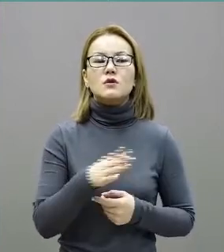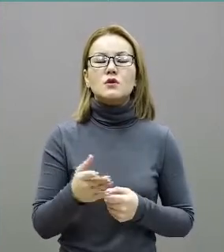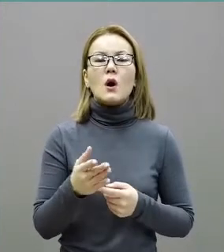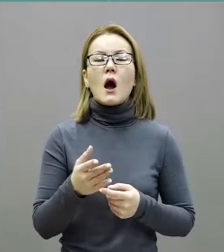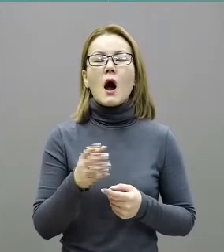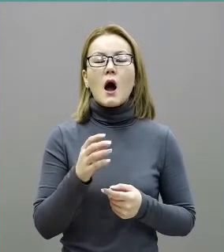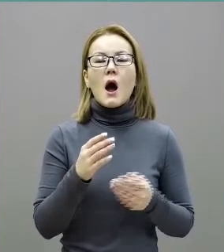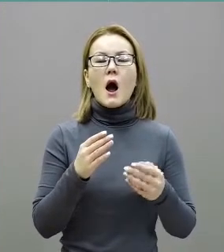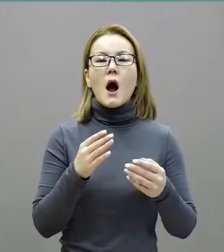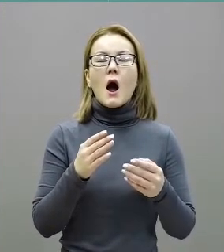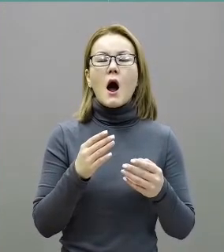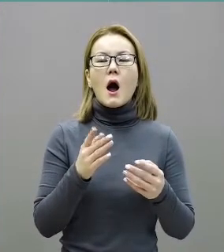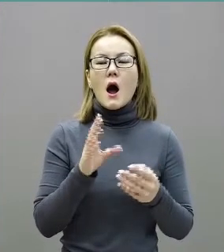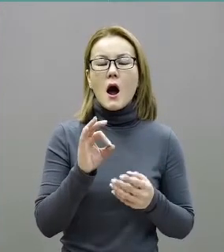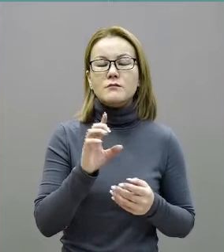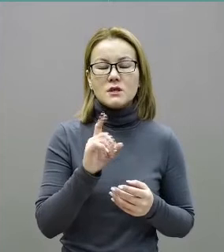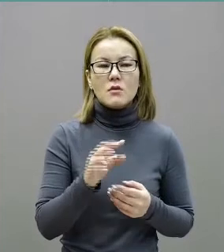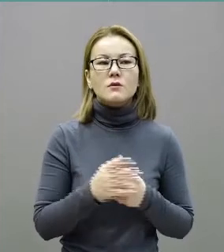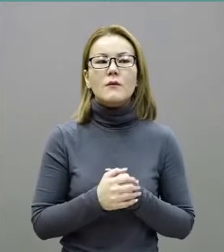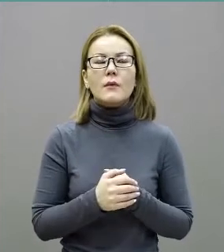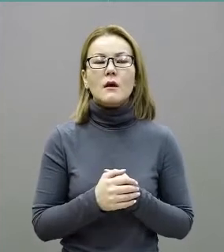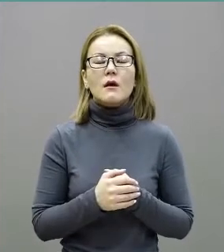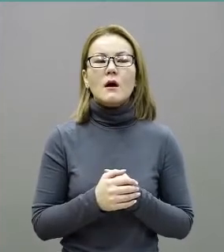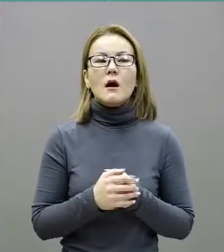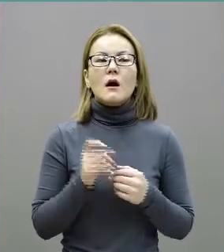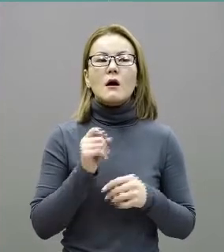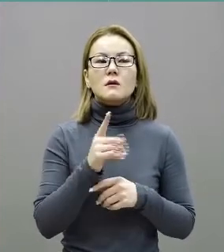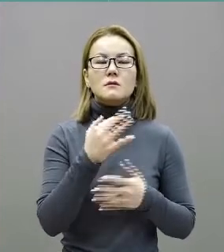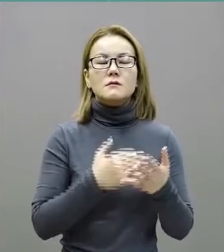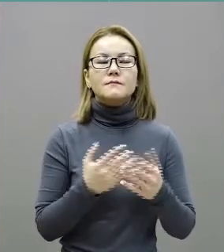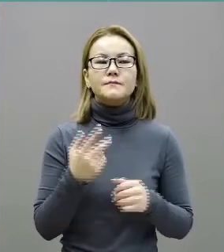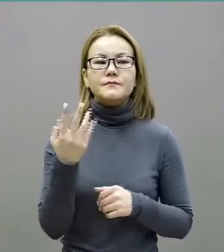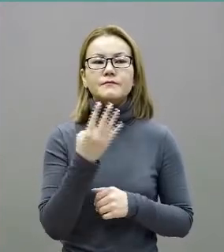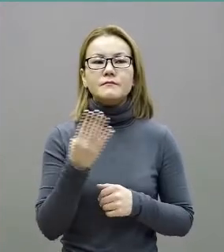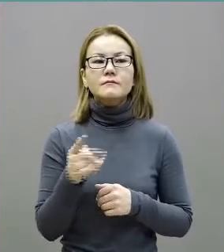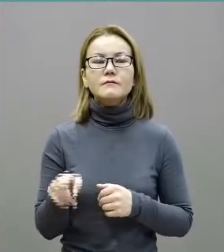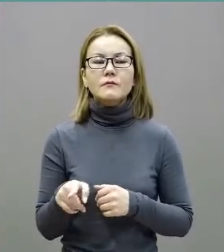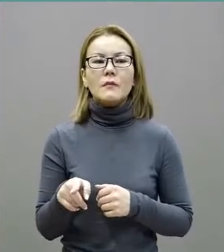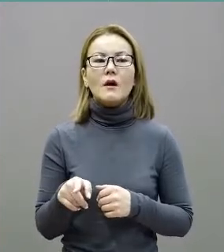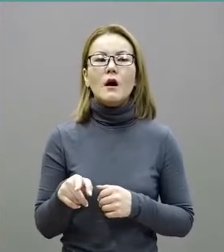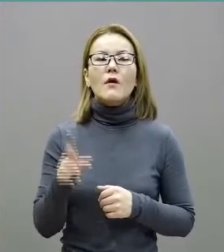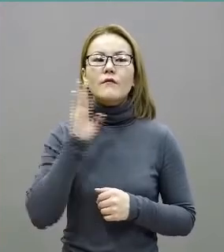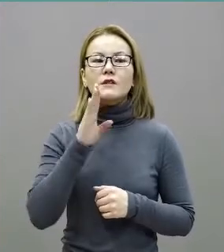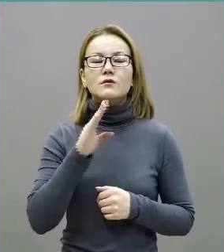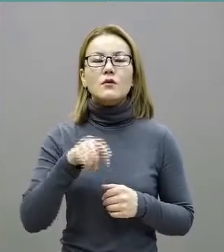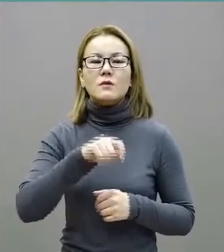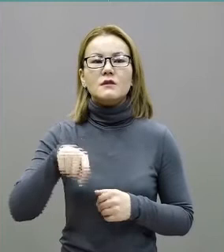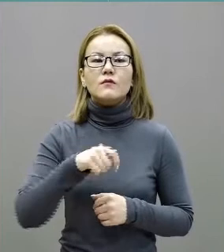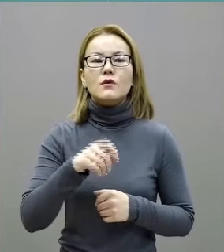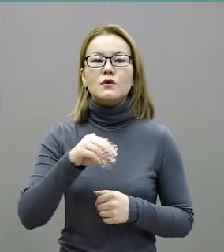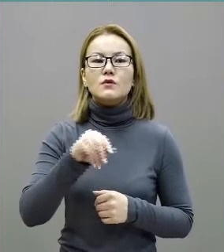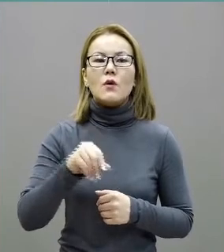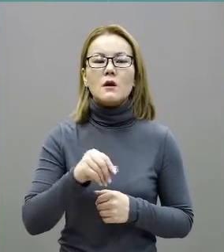рассмотрим следующую задачу в водяном растворе соли добавили 100 грамм воды в